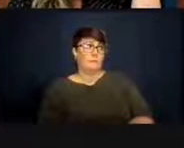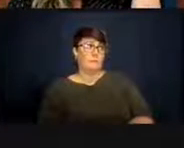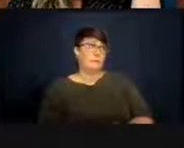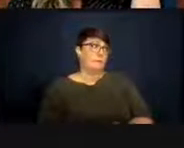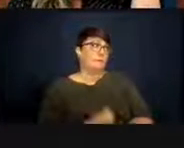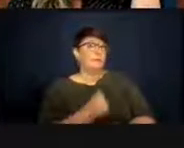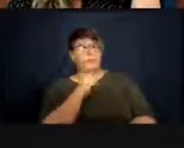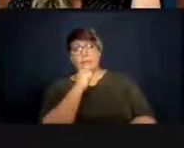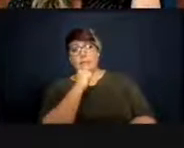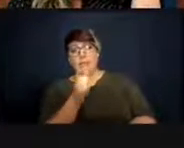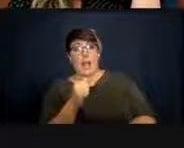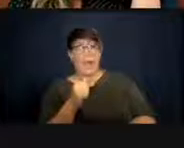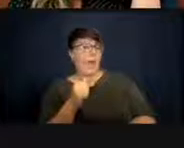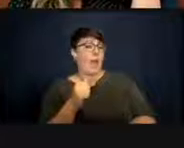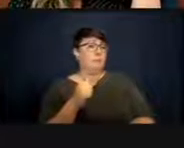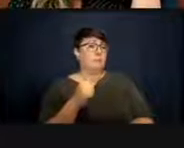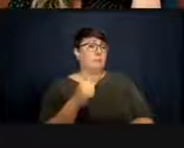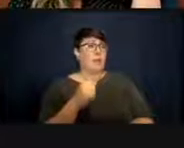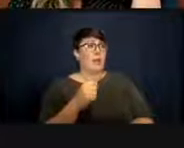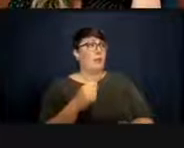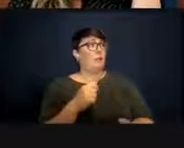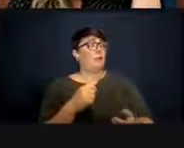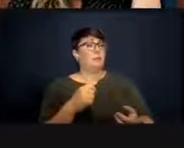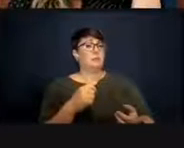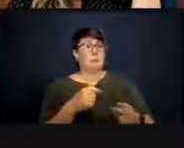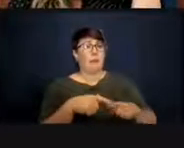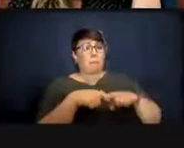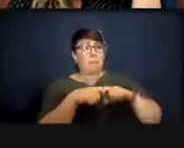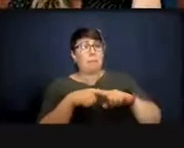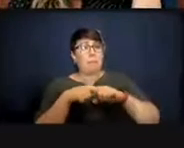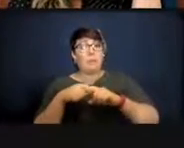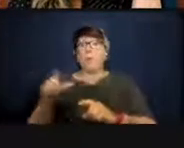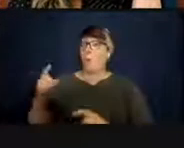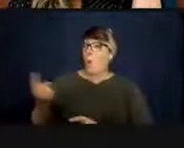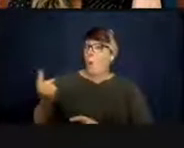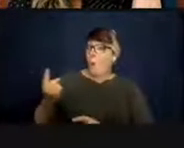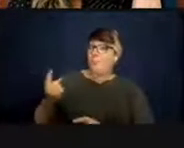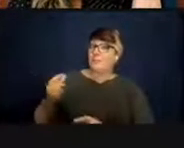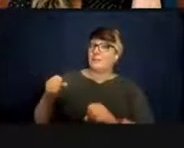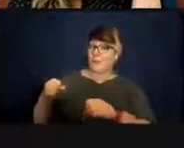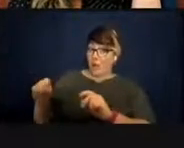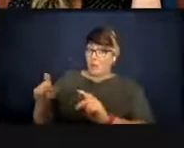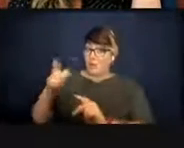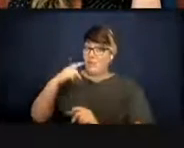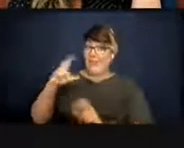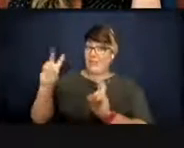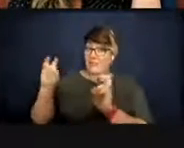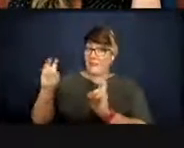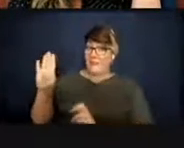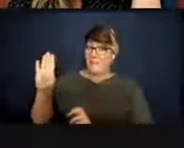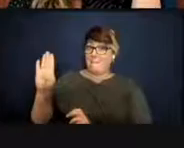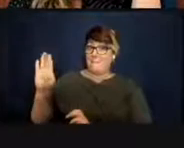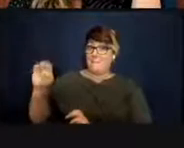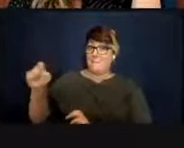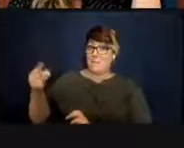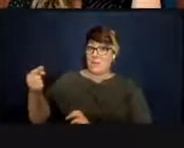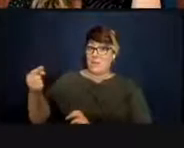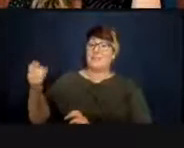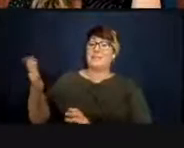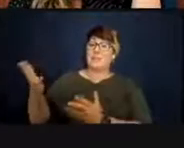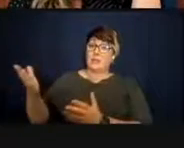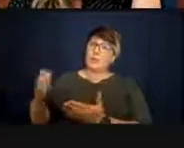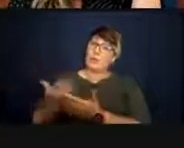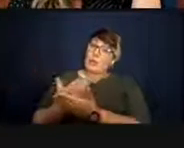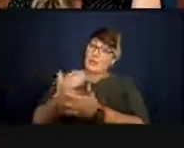إذن لا أعتقد بأنه يجب أن يكون هناك بعض المشاكل، دائما هناك فرص لربما